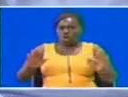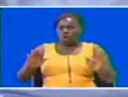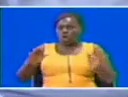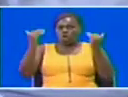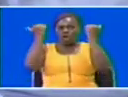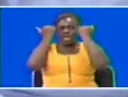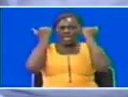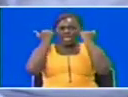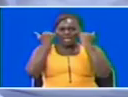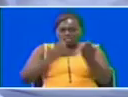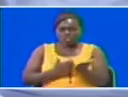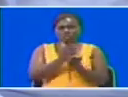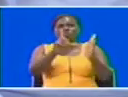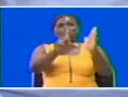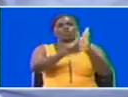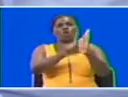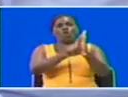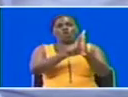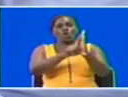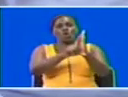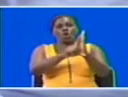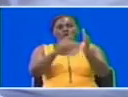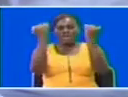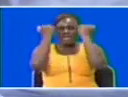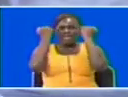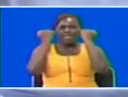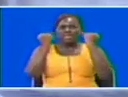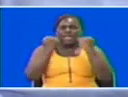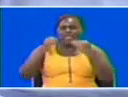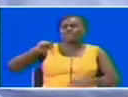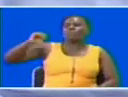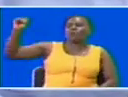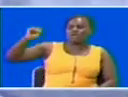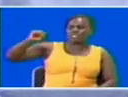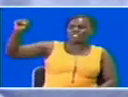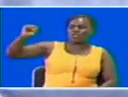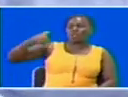ya kisheria, iliyoko ni kesi ya kisiasa.